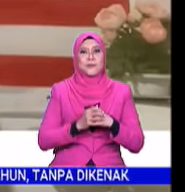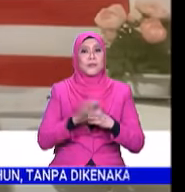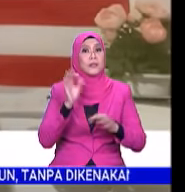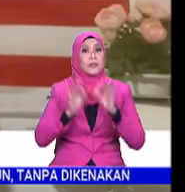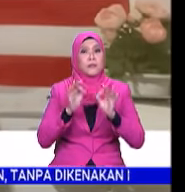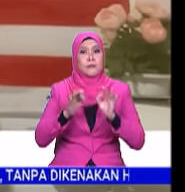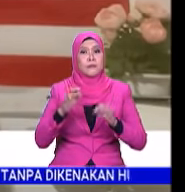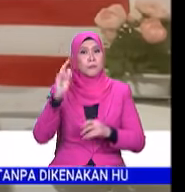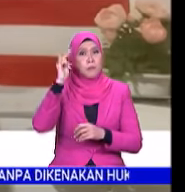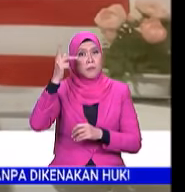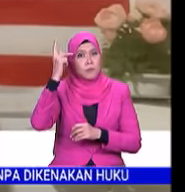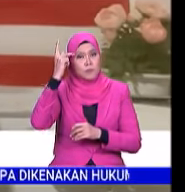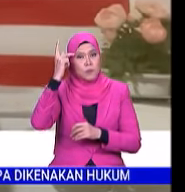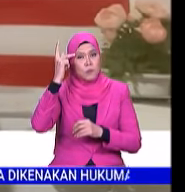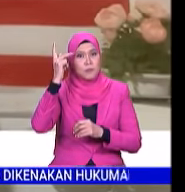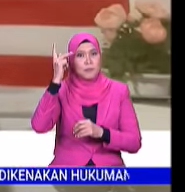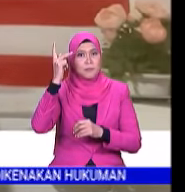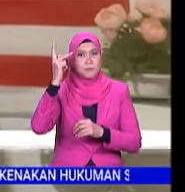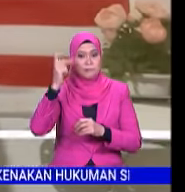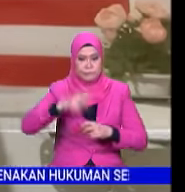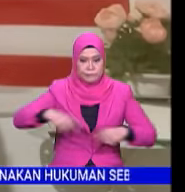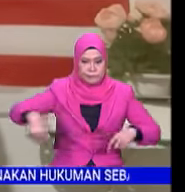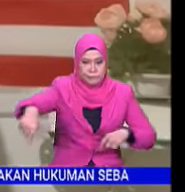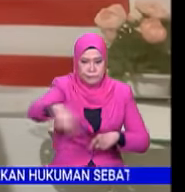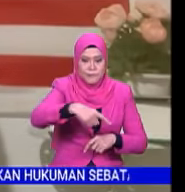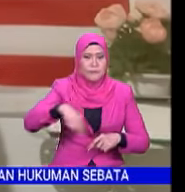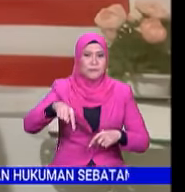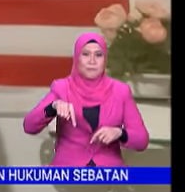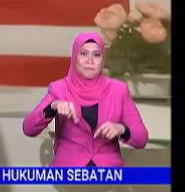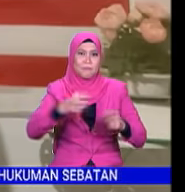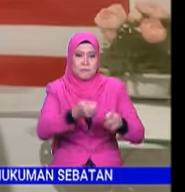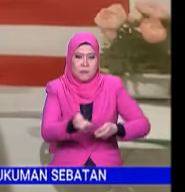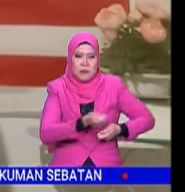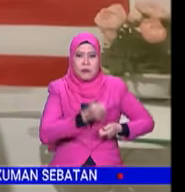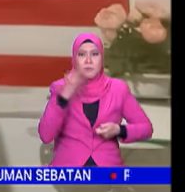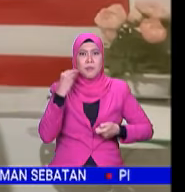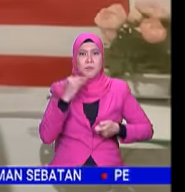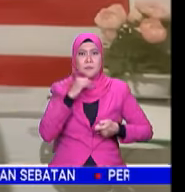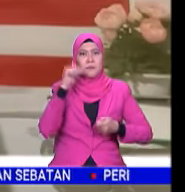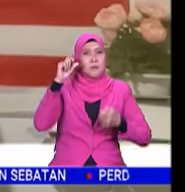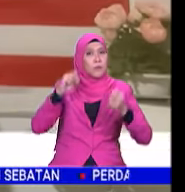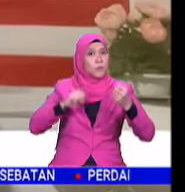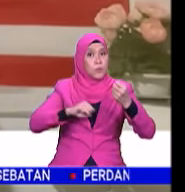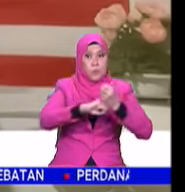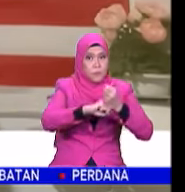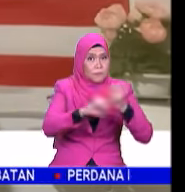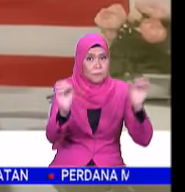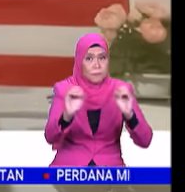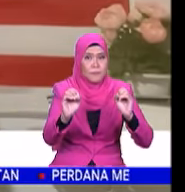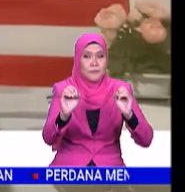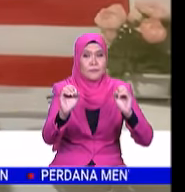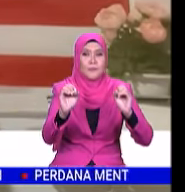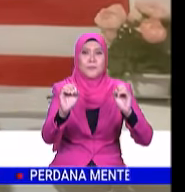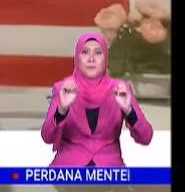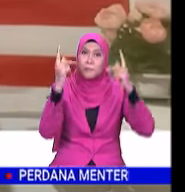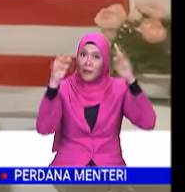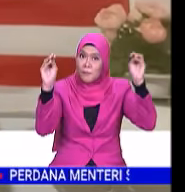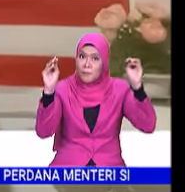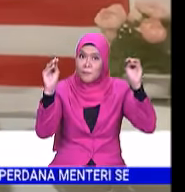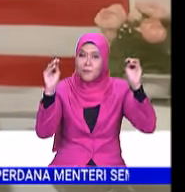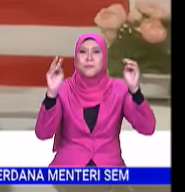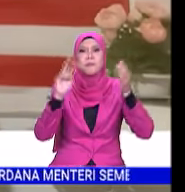menarik balik sokongan atau tidak lagi menyokong Yang Amat Berhormat Perdana Menteri sebagai Perdana Menteri, maka ia bukanlah dari